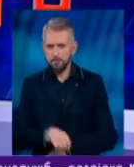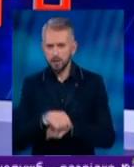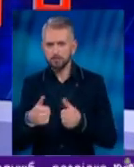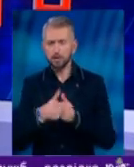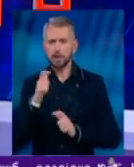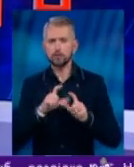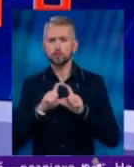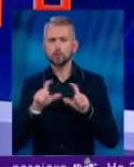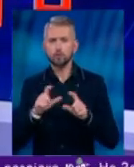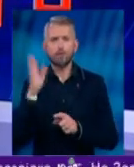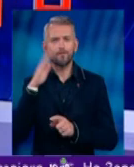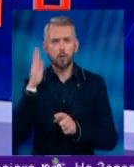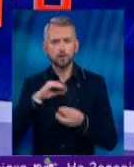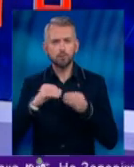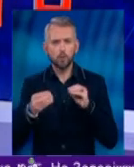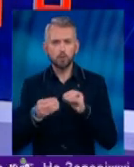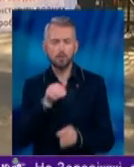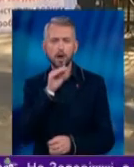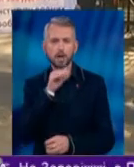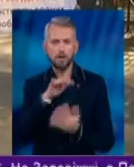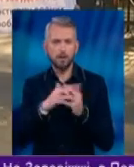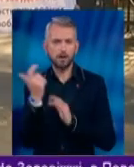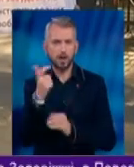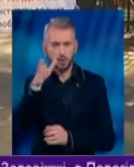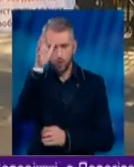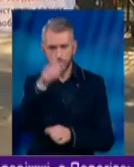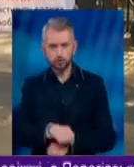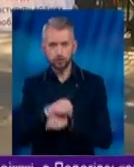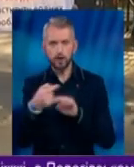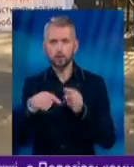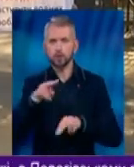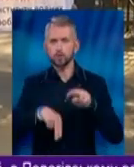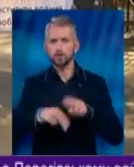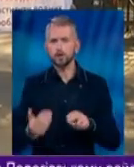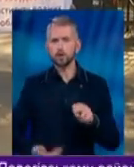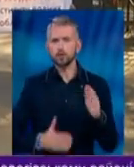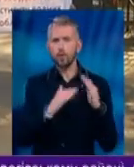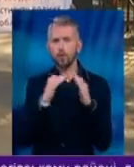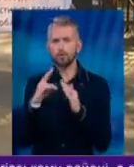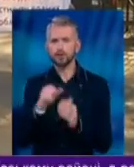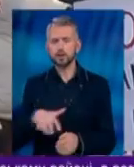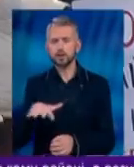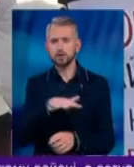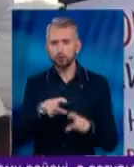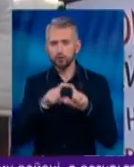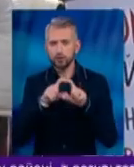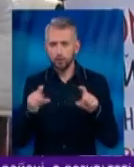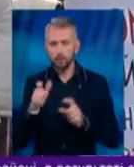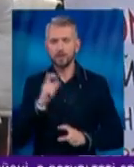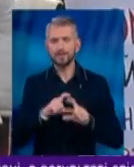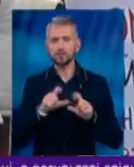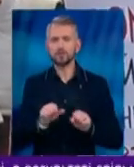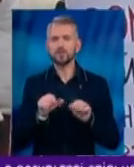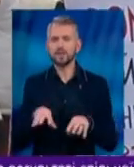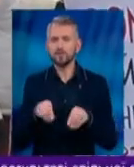водних проблем і меліорації Академії аграрних наук. Протестували проти будівництва житлового комплексу на території установи. Інститут